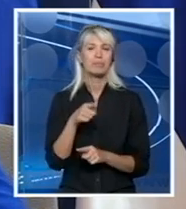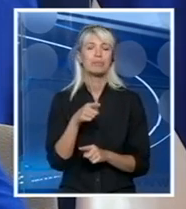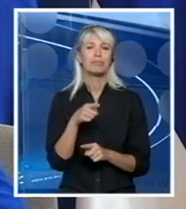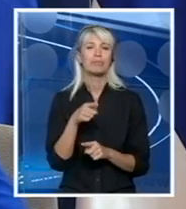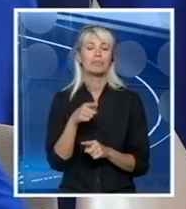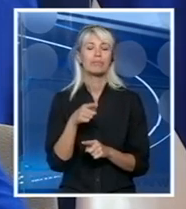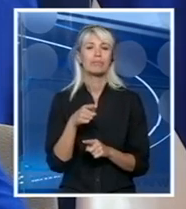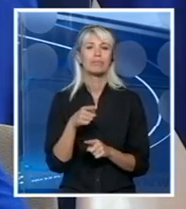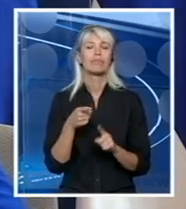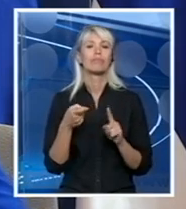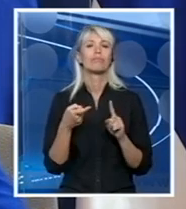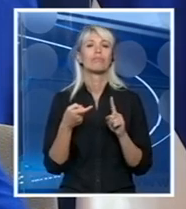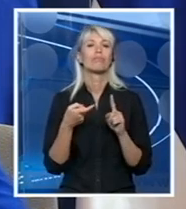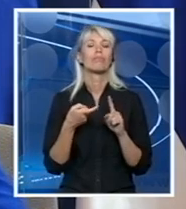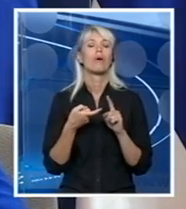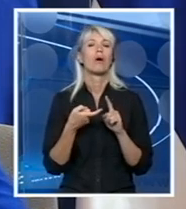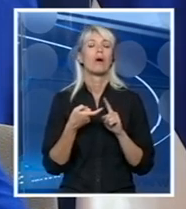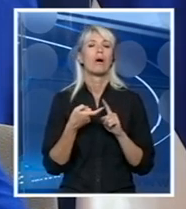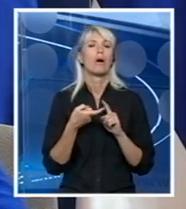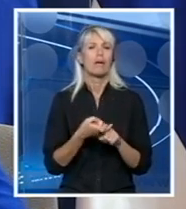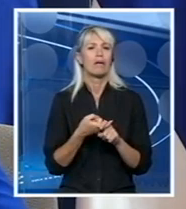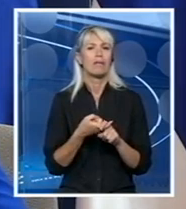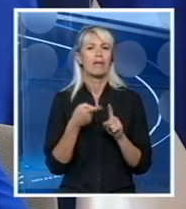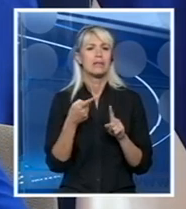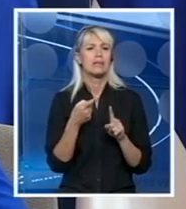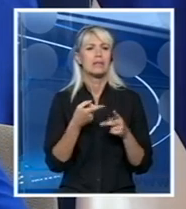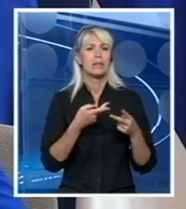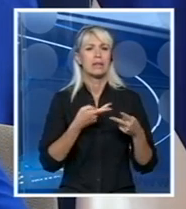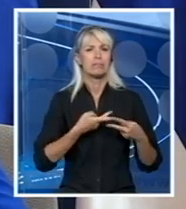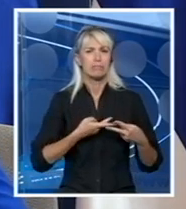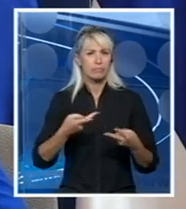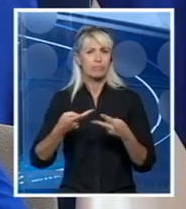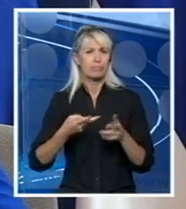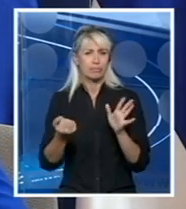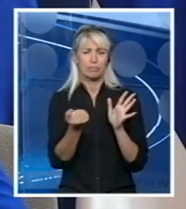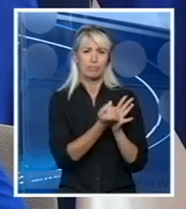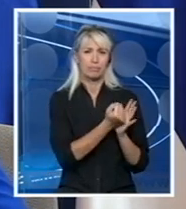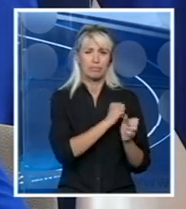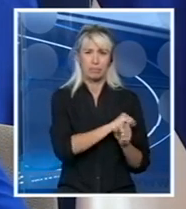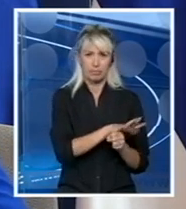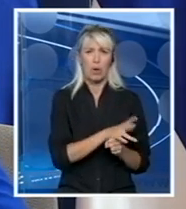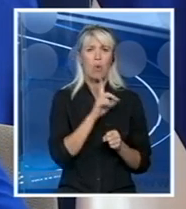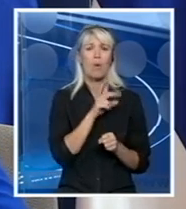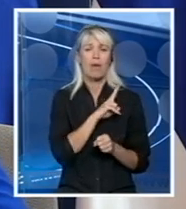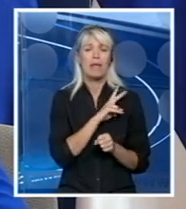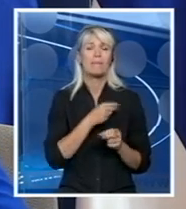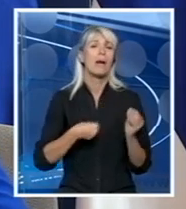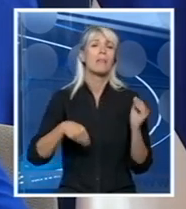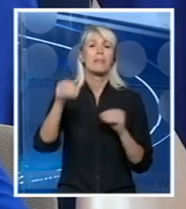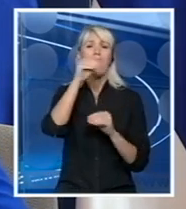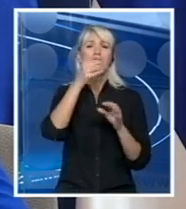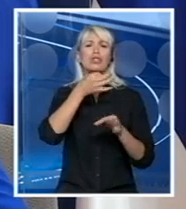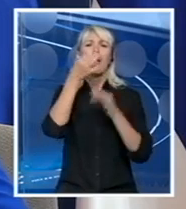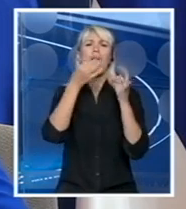distribucija osoba kod kojih je potvrđeno prisustvo ovoga virusa na današnji dan, najveći broj laboratorijski